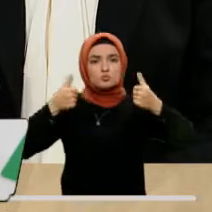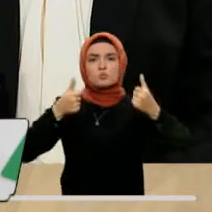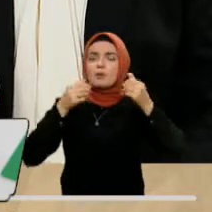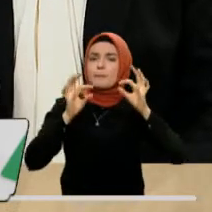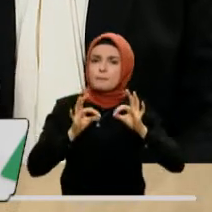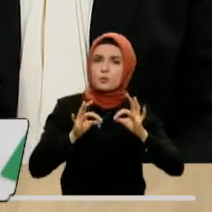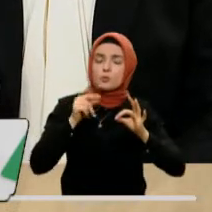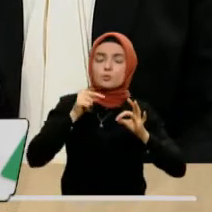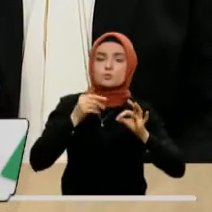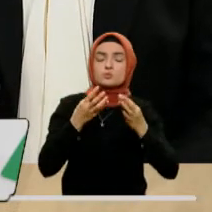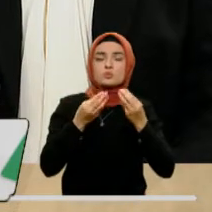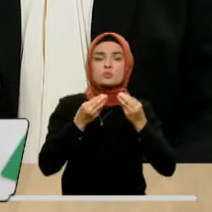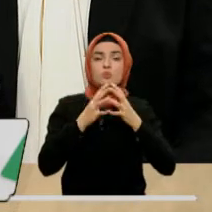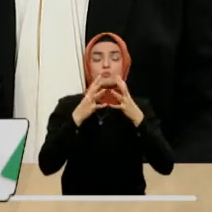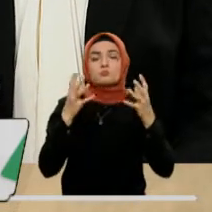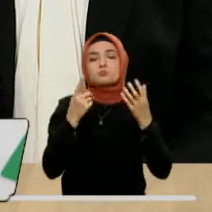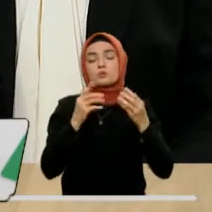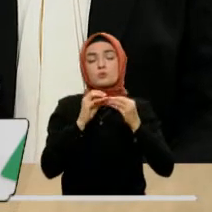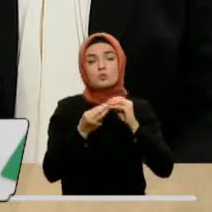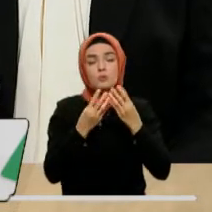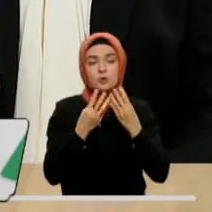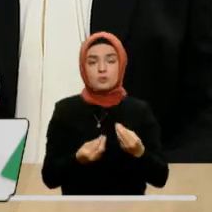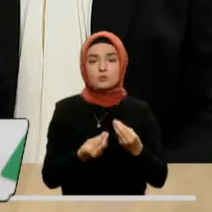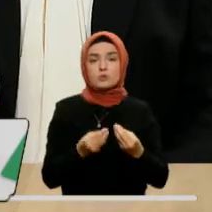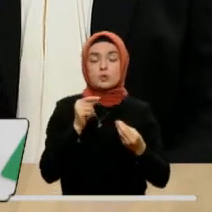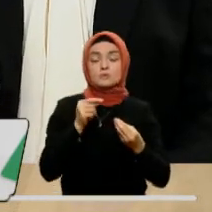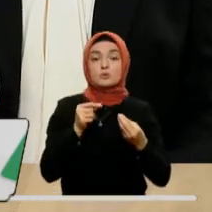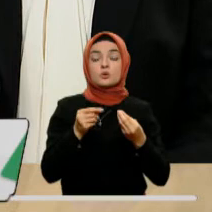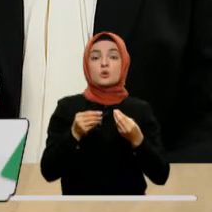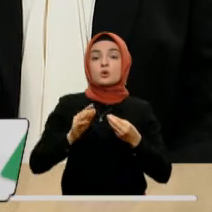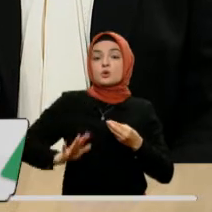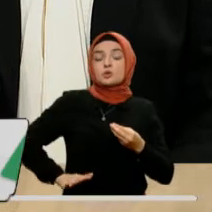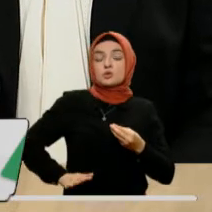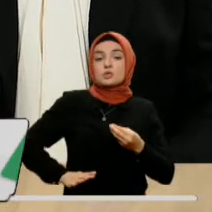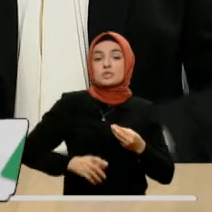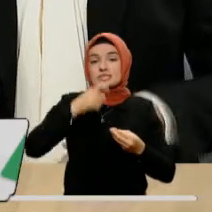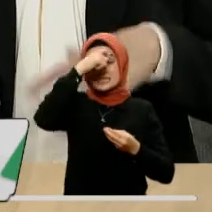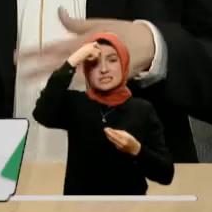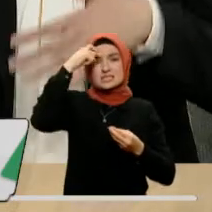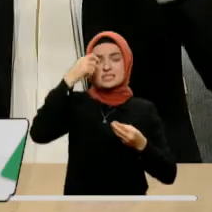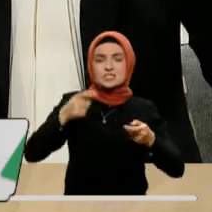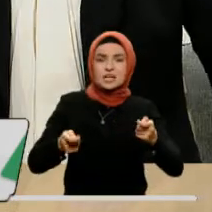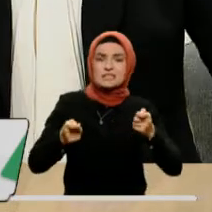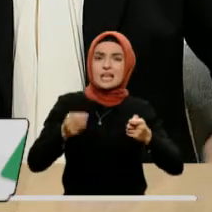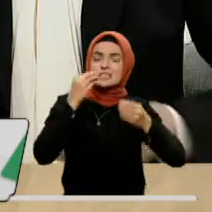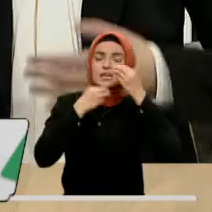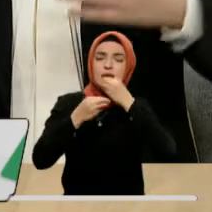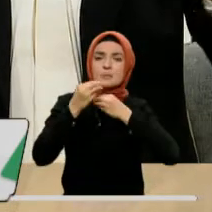başladılar. Bu da çok büyük bir etken. Yani çocuğun sıcak tencere yemeği yemesi lazım. Çünkü diğer türlü hep